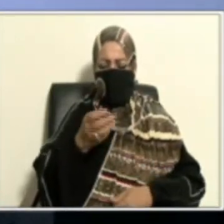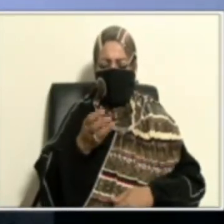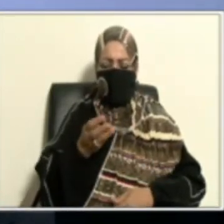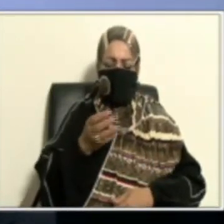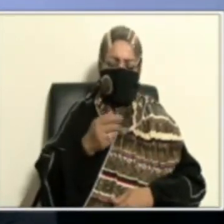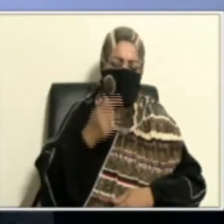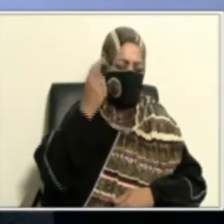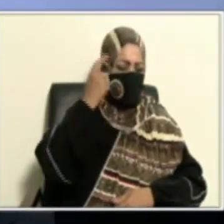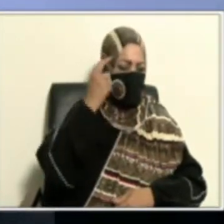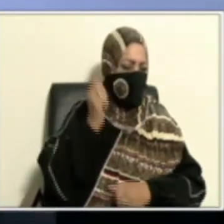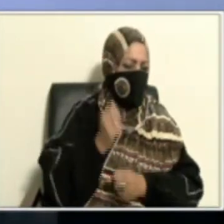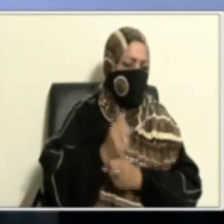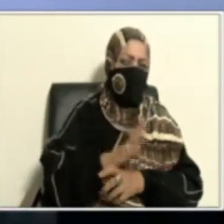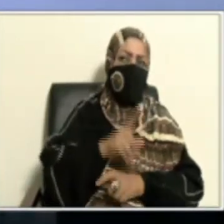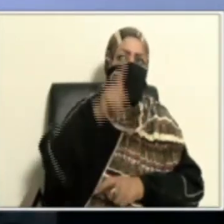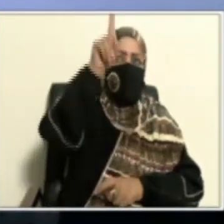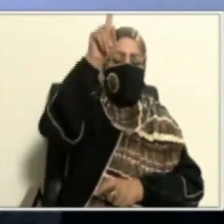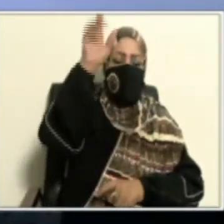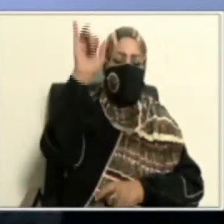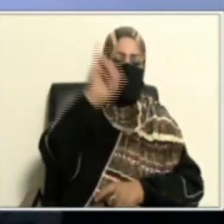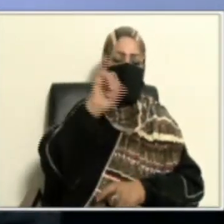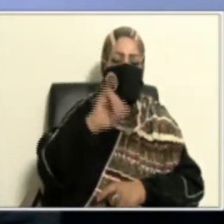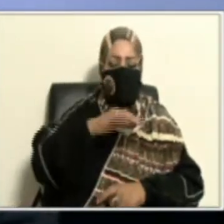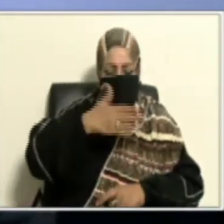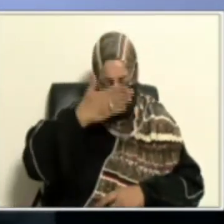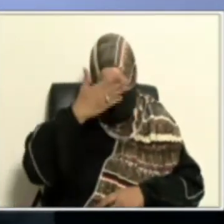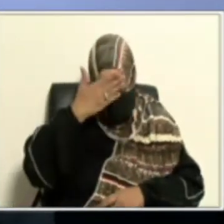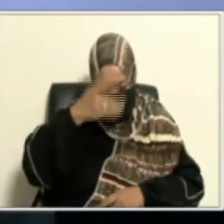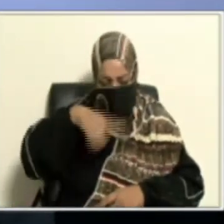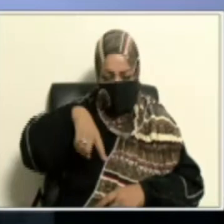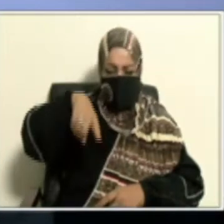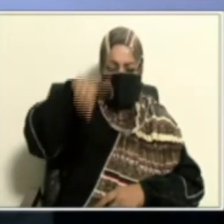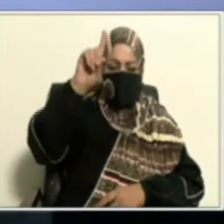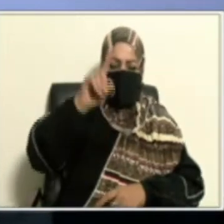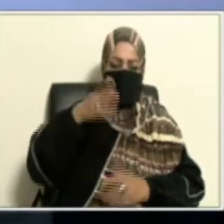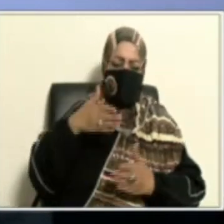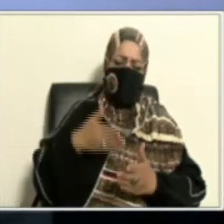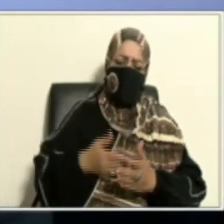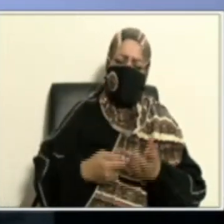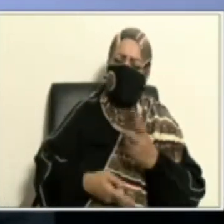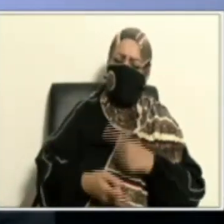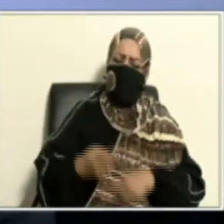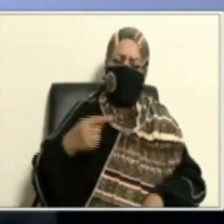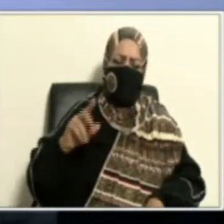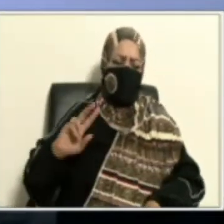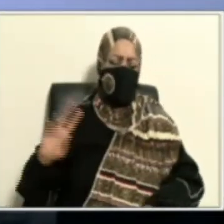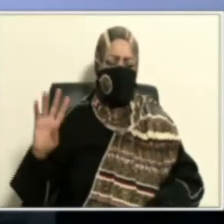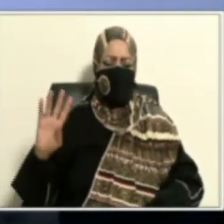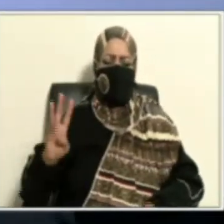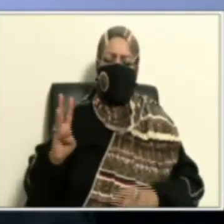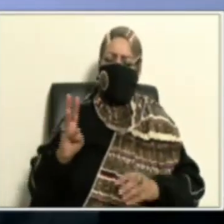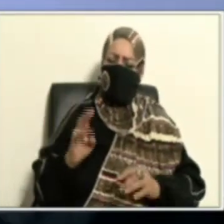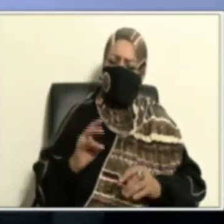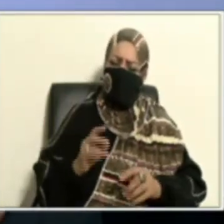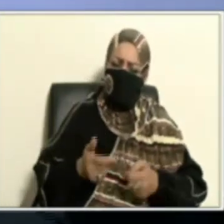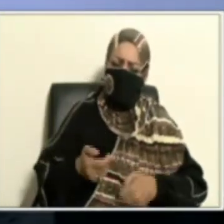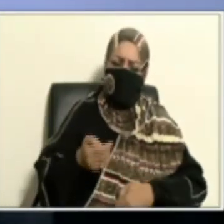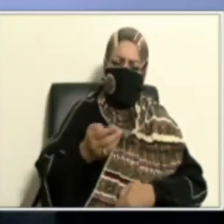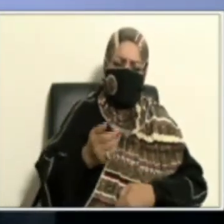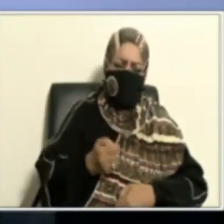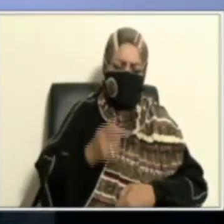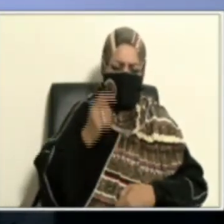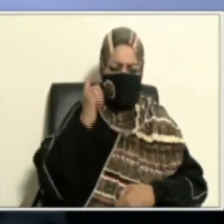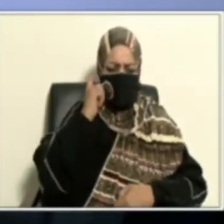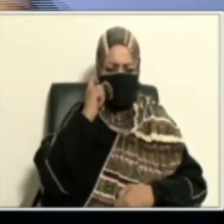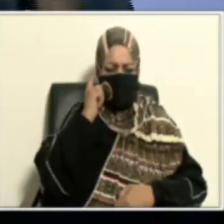بالسبحة أو بتحسبها بدماغك حسبة، هذا كله جائز بإذن الله تعالى ولا يعتبر من البدعة. كالأذان